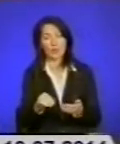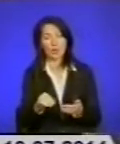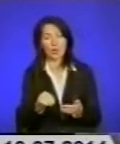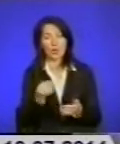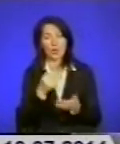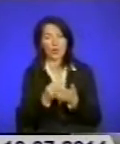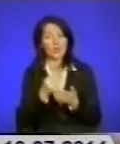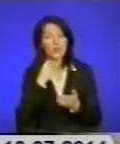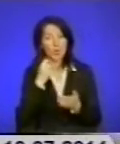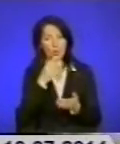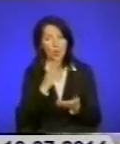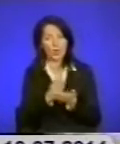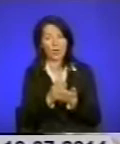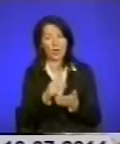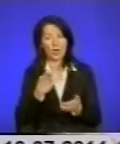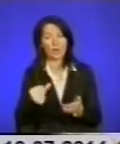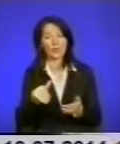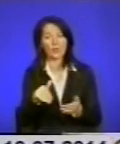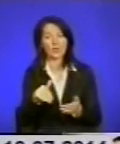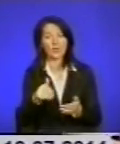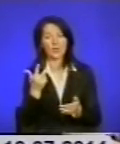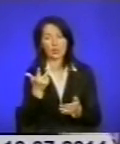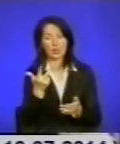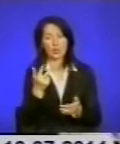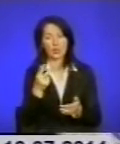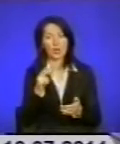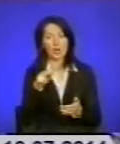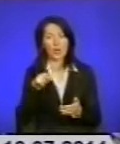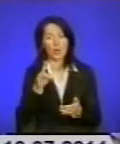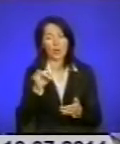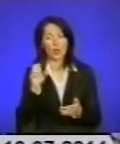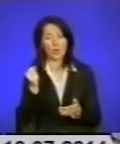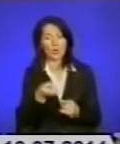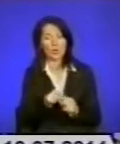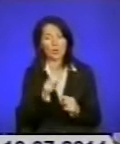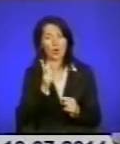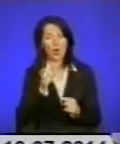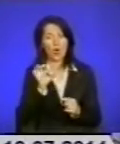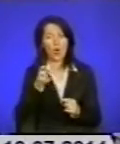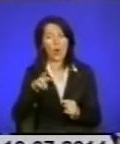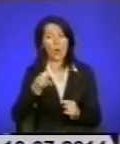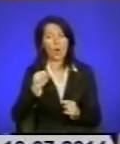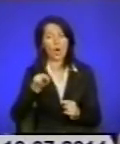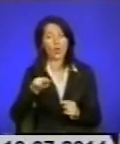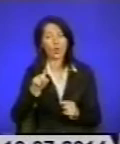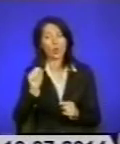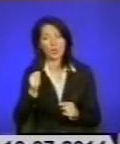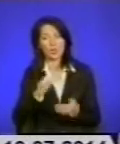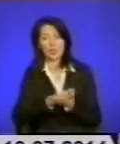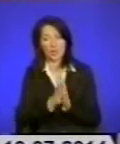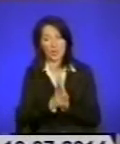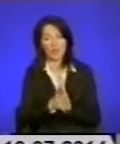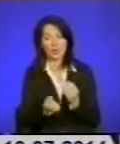3,8 проміли. Після 3 проміли – це коматозний стан. Разом з тим виникає запитання, яким чином могла людина,